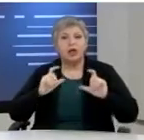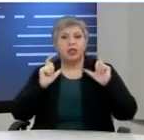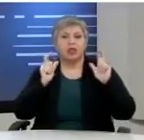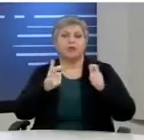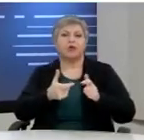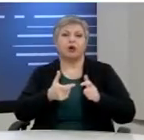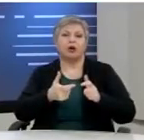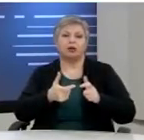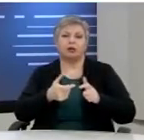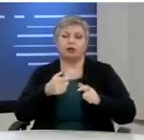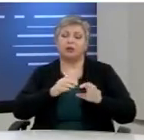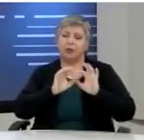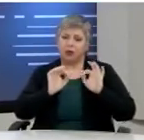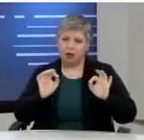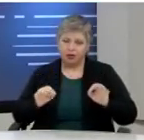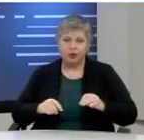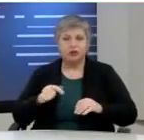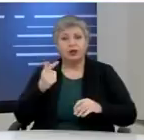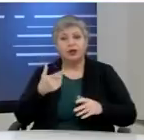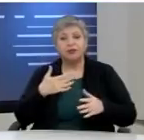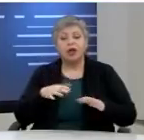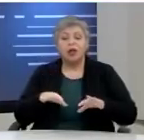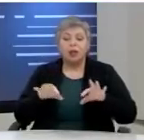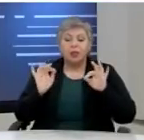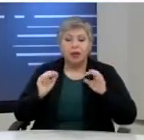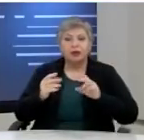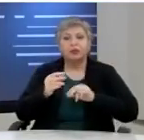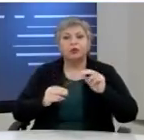Αλλά με αυτά τα ευνοϊκά για την ίδια δεδομένα, για την